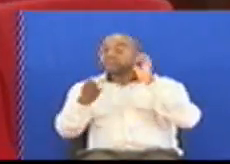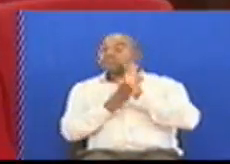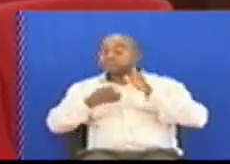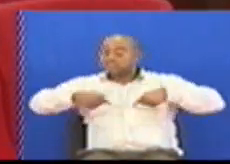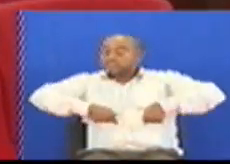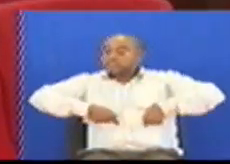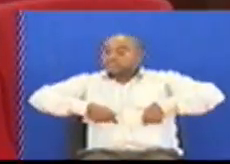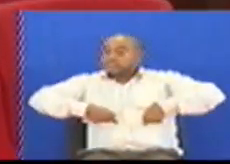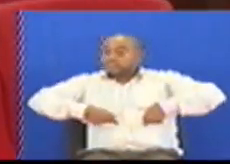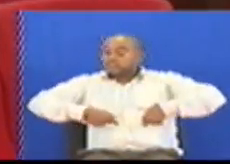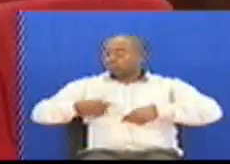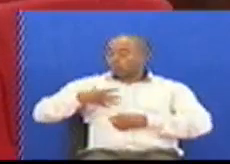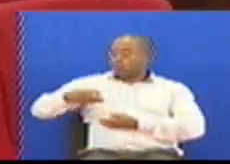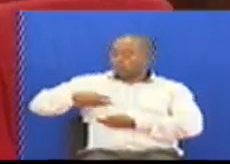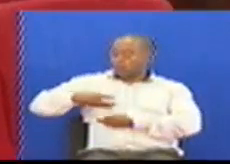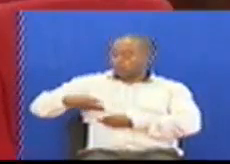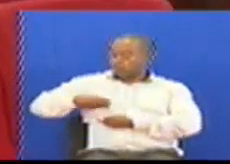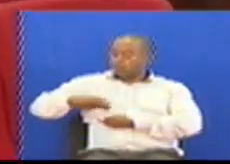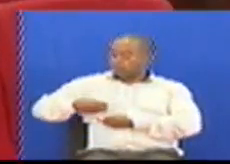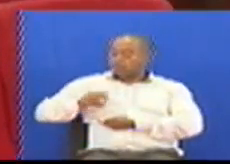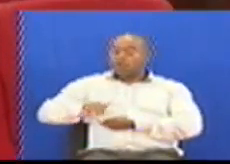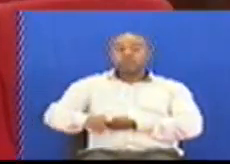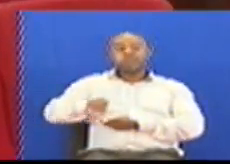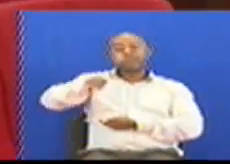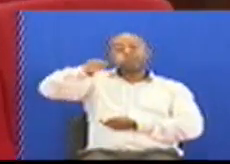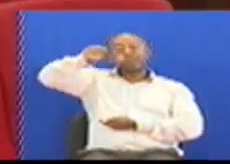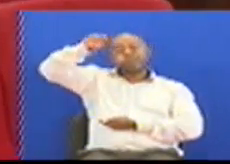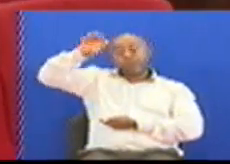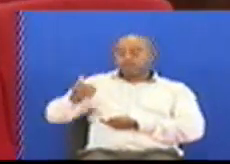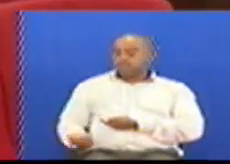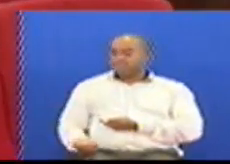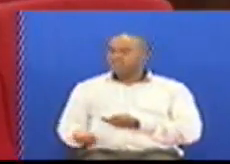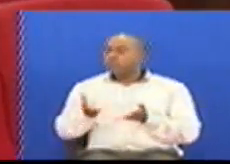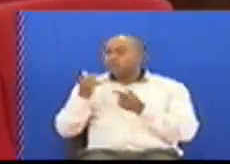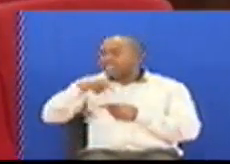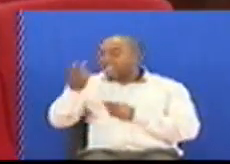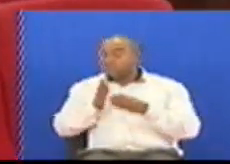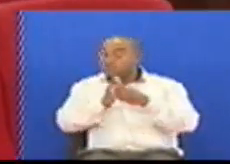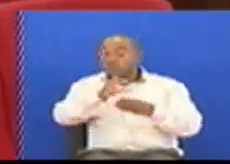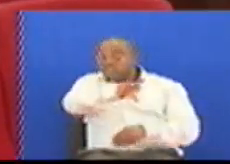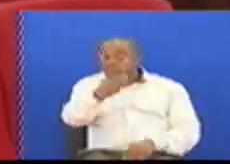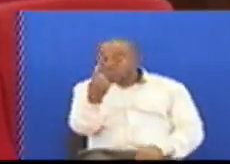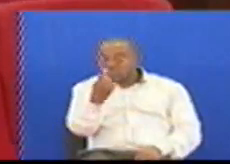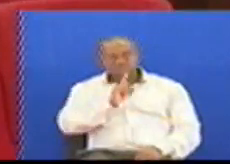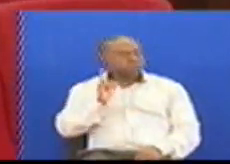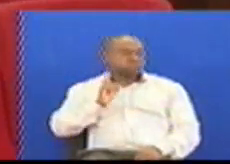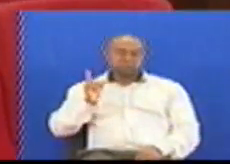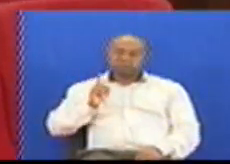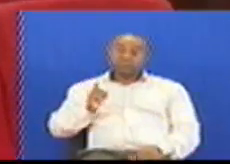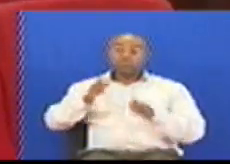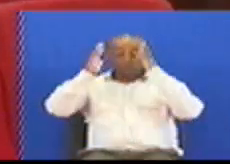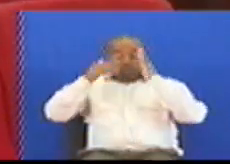tumboni, ananyonyesha, anamkuza mpaka anakuwa. Kwa nini ashindwe kuongoza jimbo? Mheshimiwa Naibu